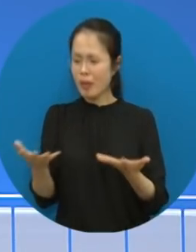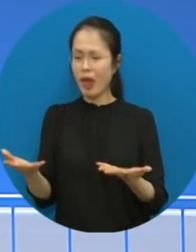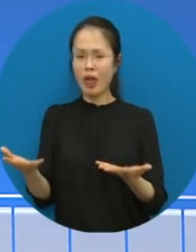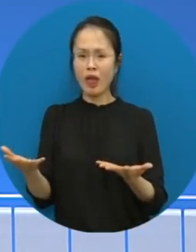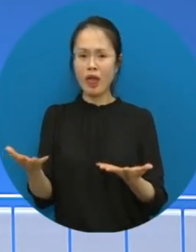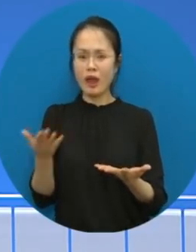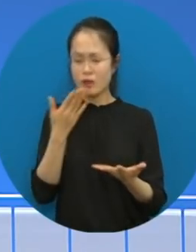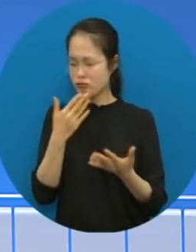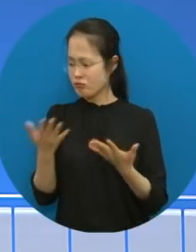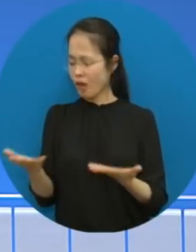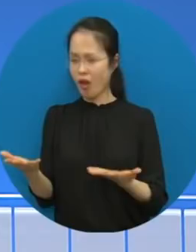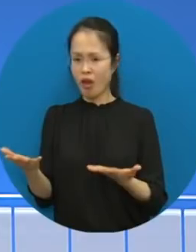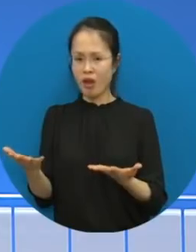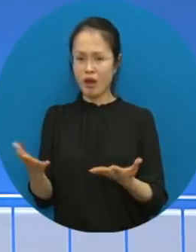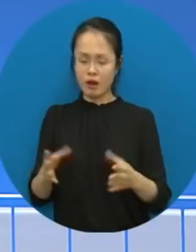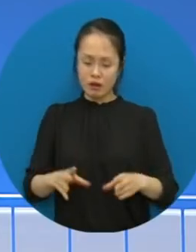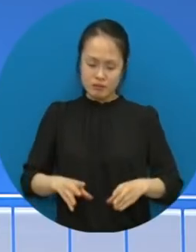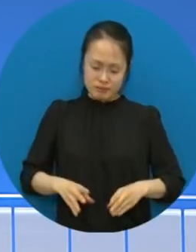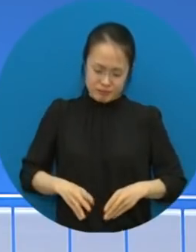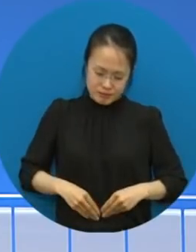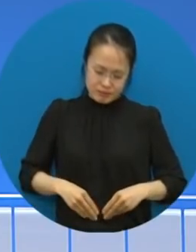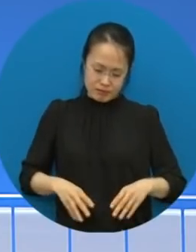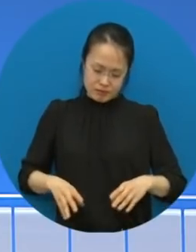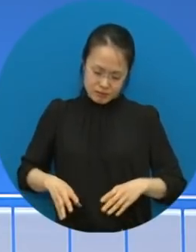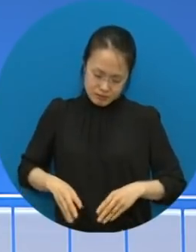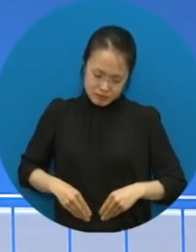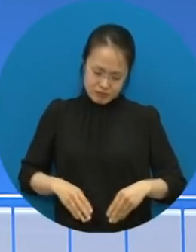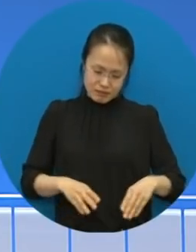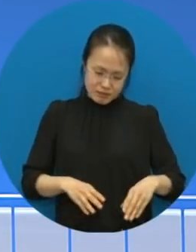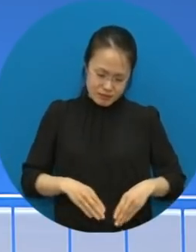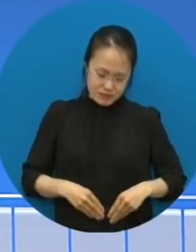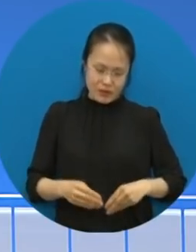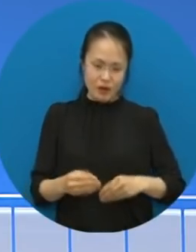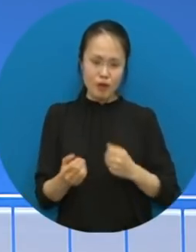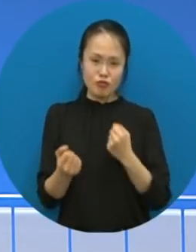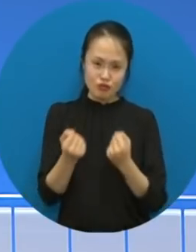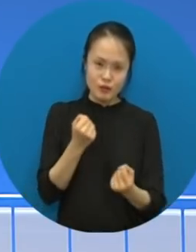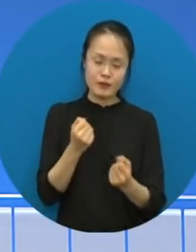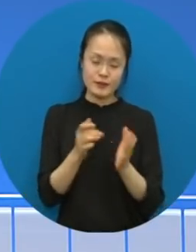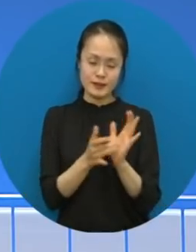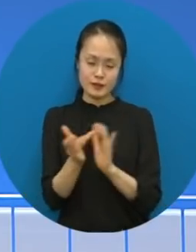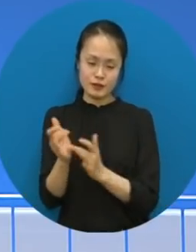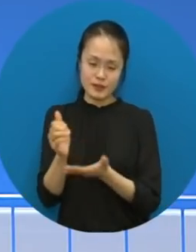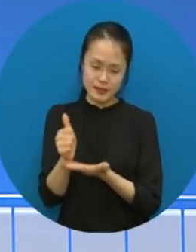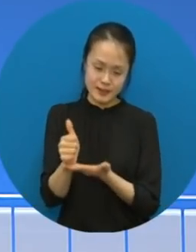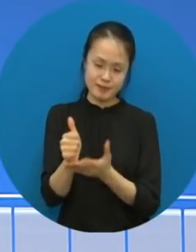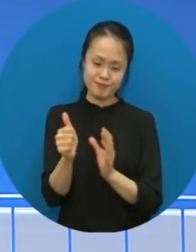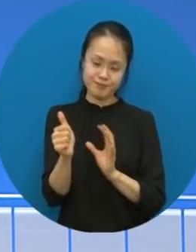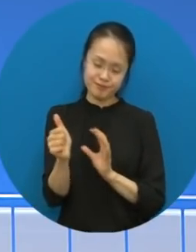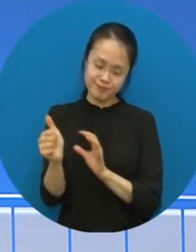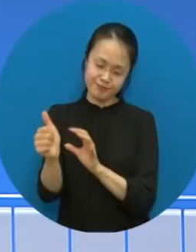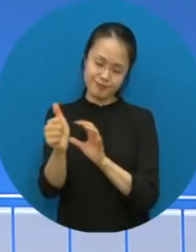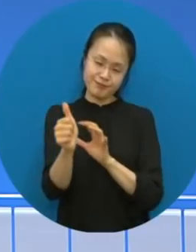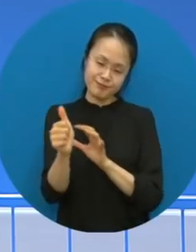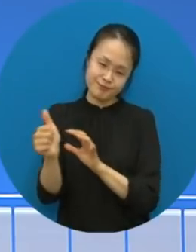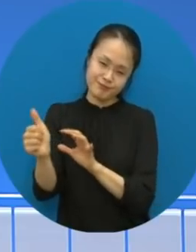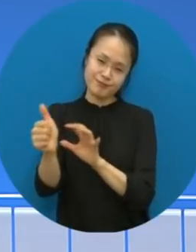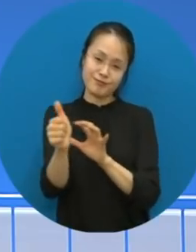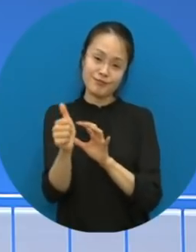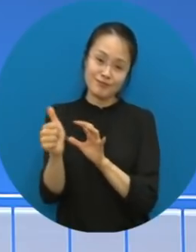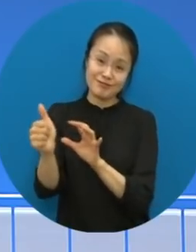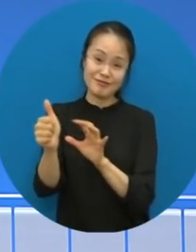주린 배를 간직한 채 그래도 예수님을 따라다녔던 그들을 바라보시면서 제자들에게